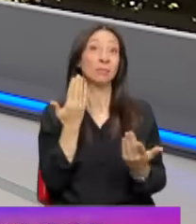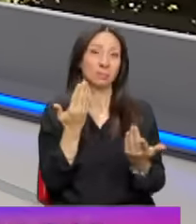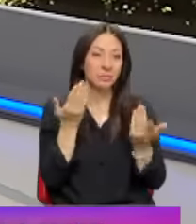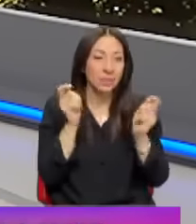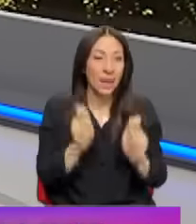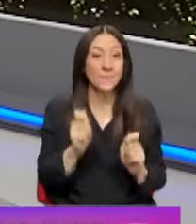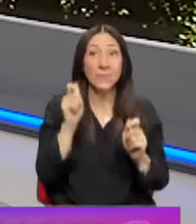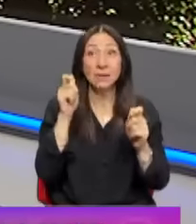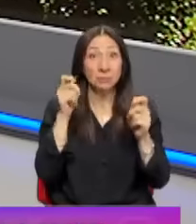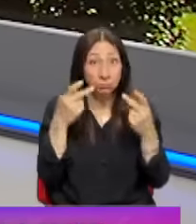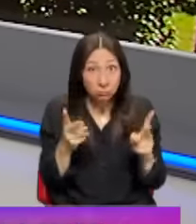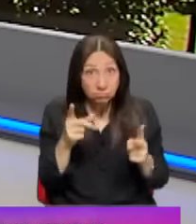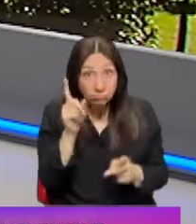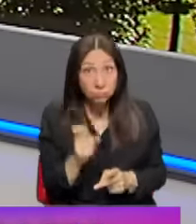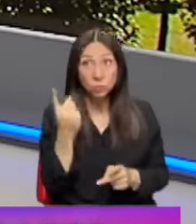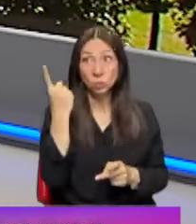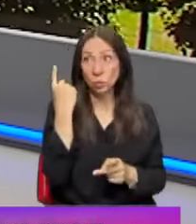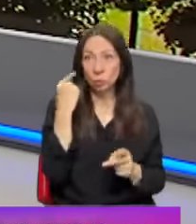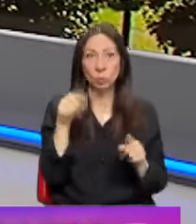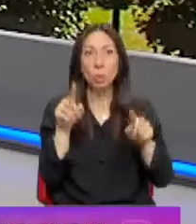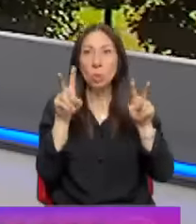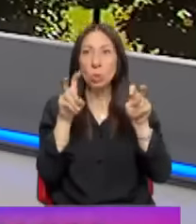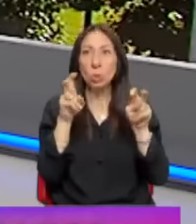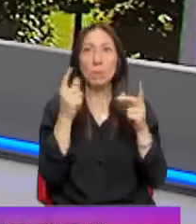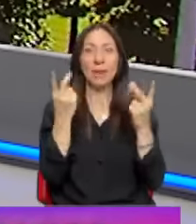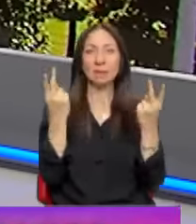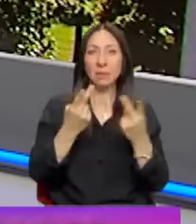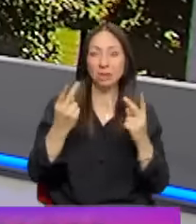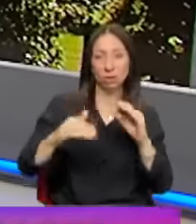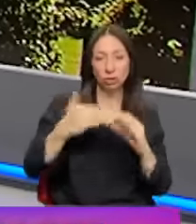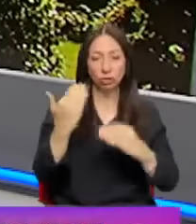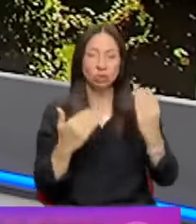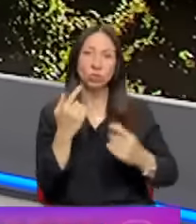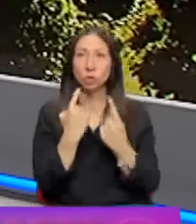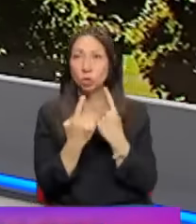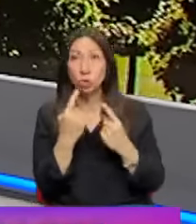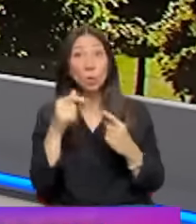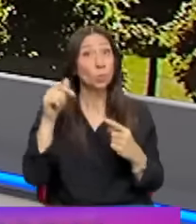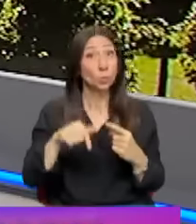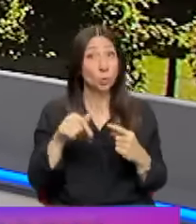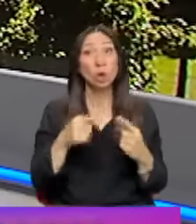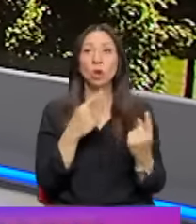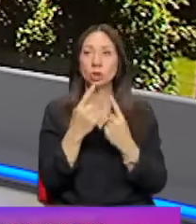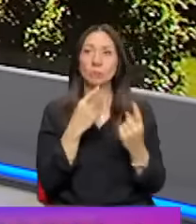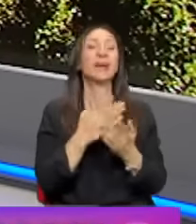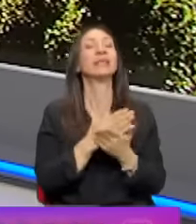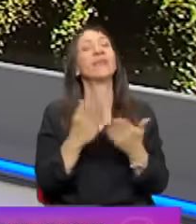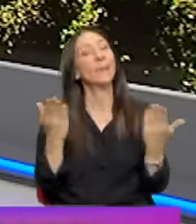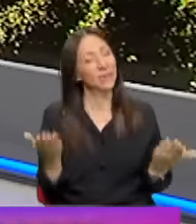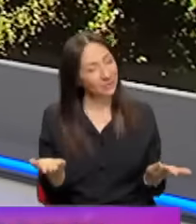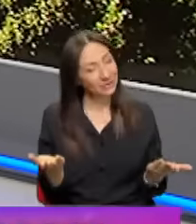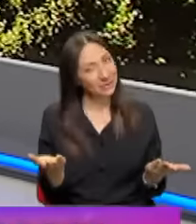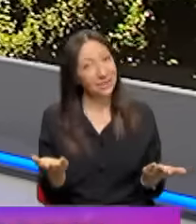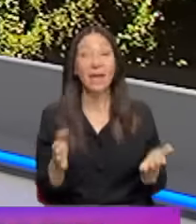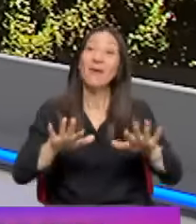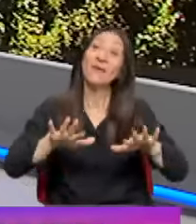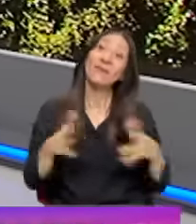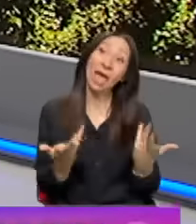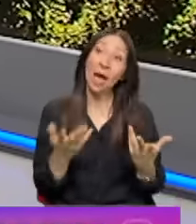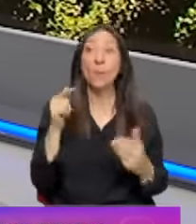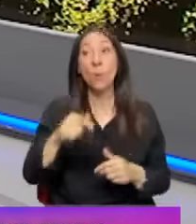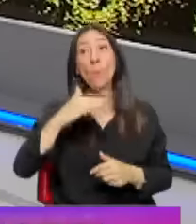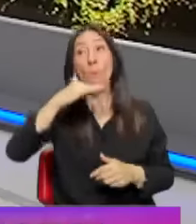yerine getirebiliyor musunuz? Dün itibariyle bu konuyu biraz mesajlar üzerinden konuştuk. Bugün de konuşmaya devam edebiliriz. Ya da